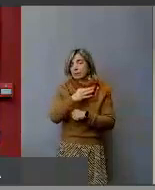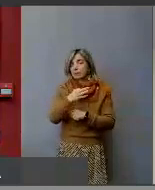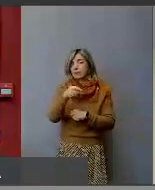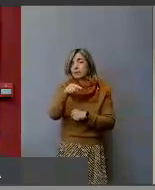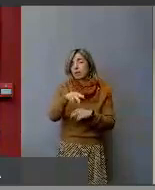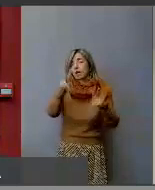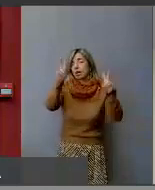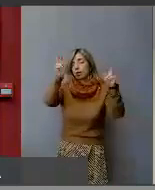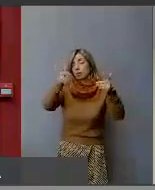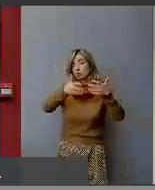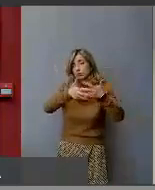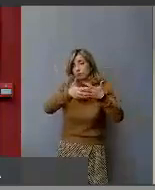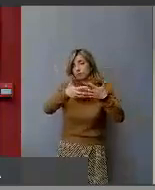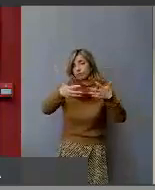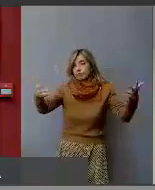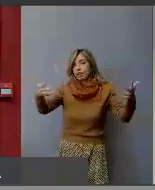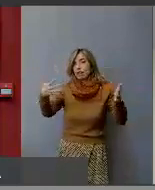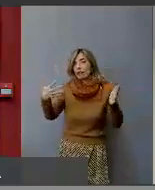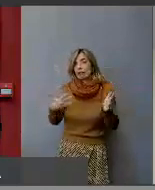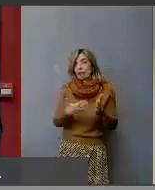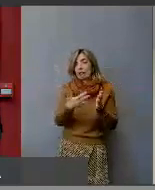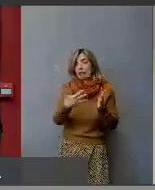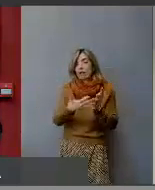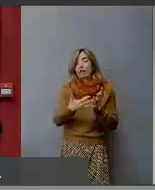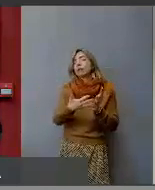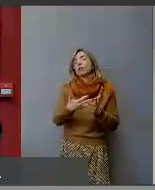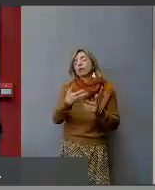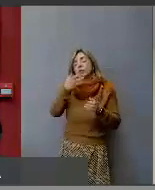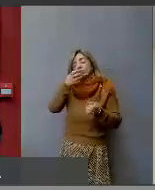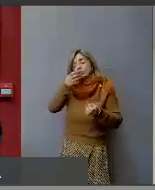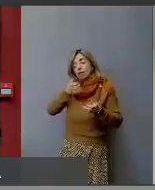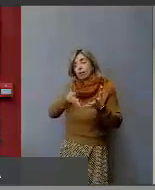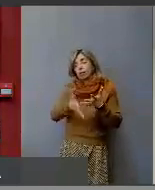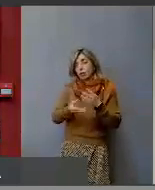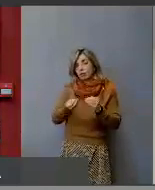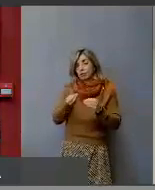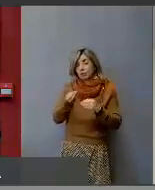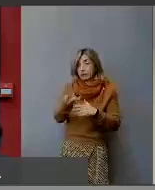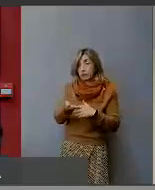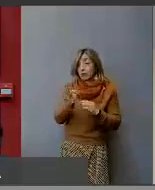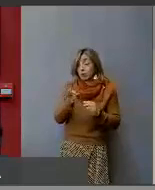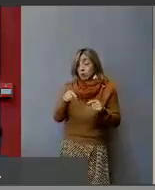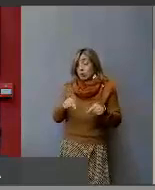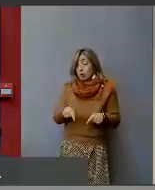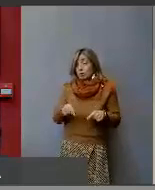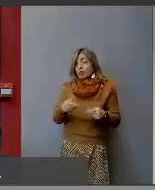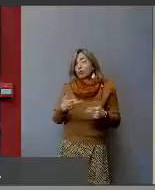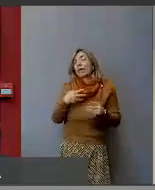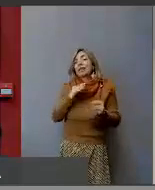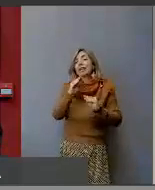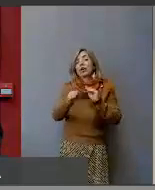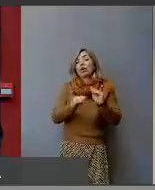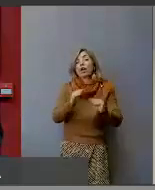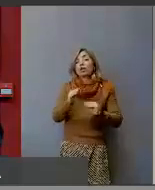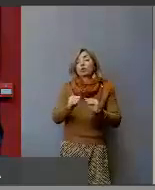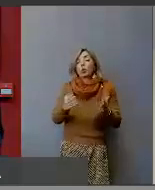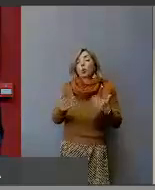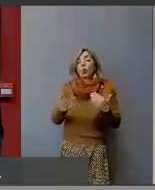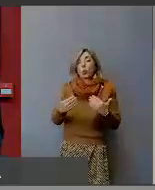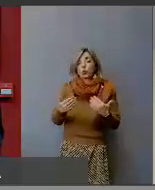molto ampio che difficilmente può essere approfondito all'interno di una interrogazione urgente ma